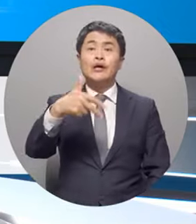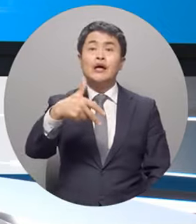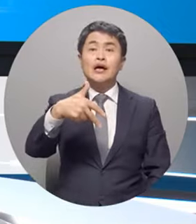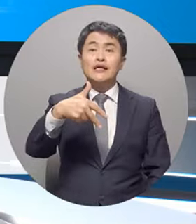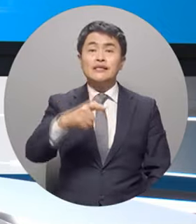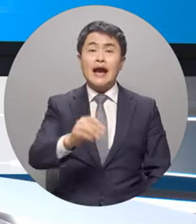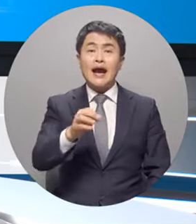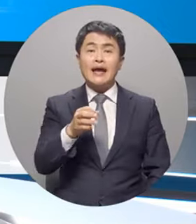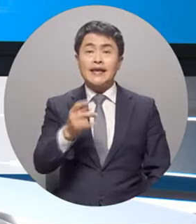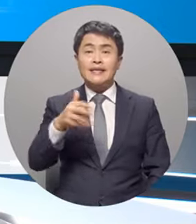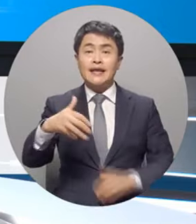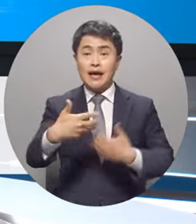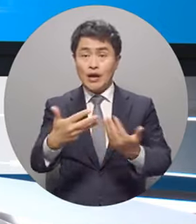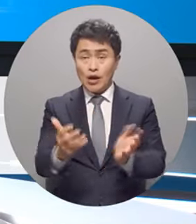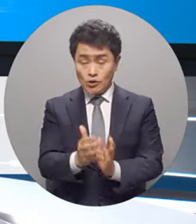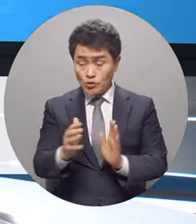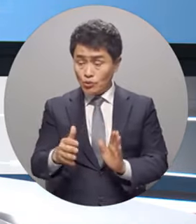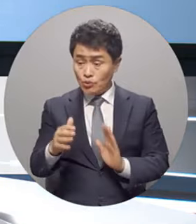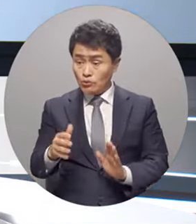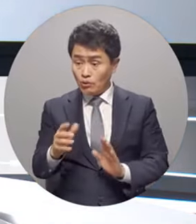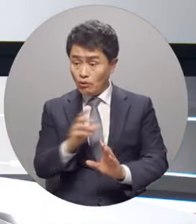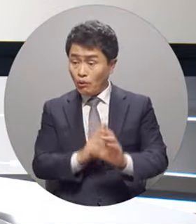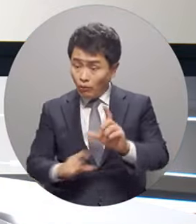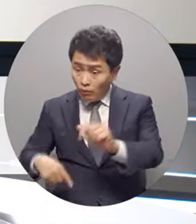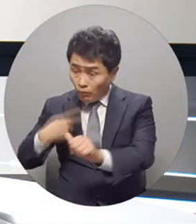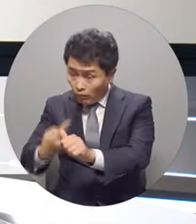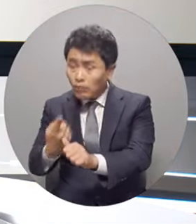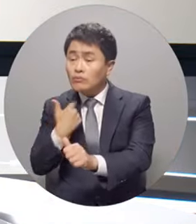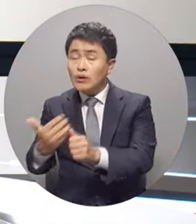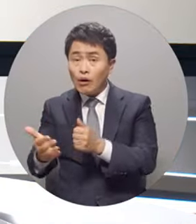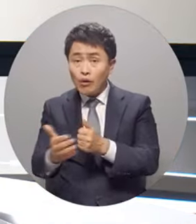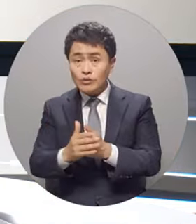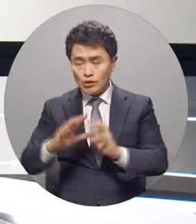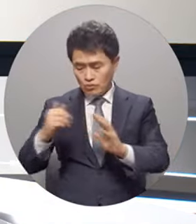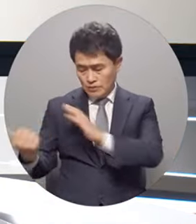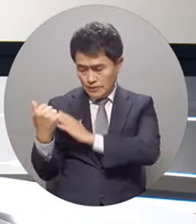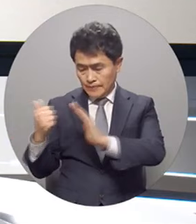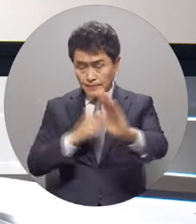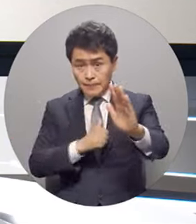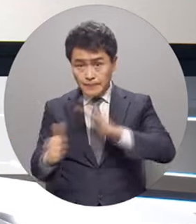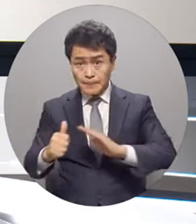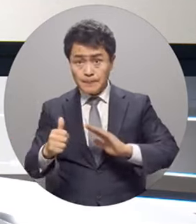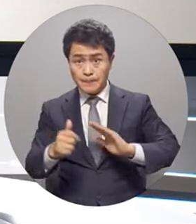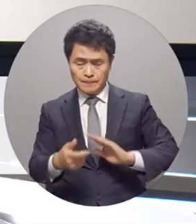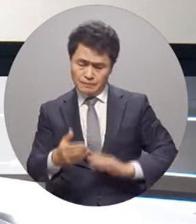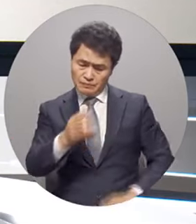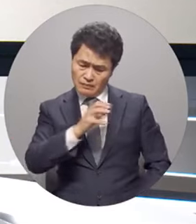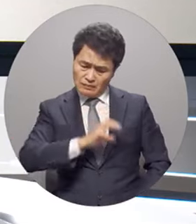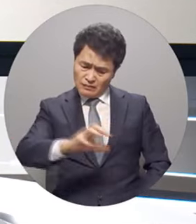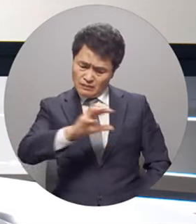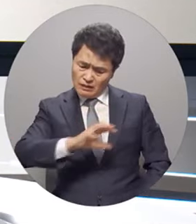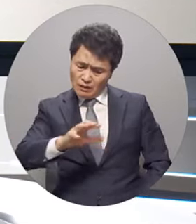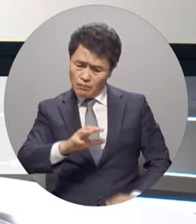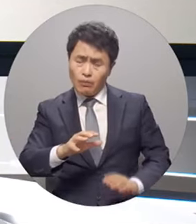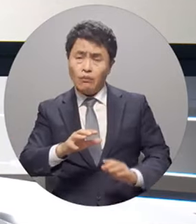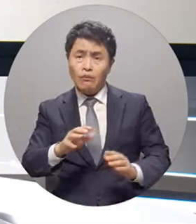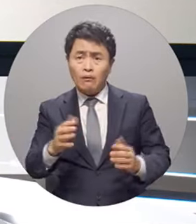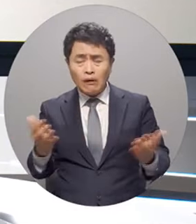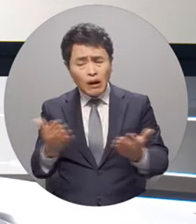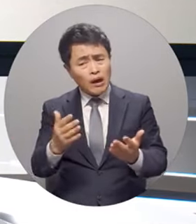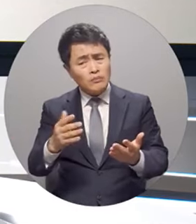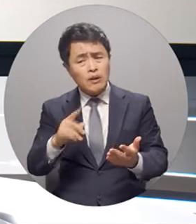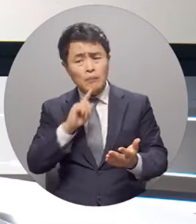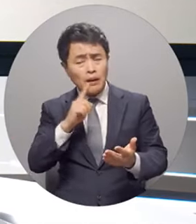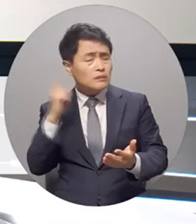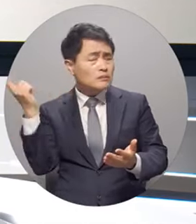고백하고 나섰고 이준석 위원은 국민의 임 대표 시절에 댓글 작업을 암시하는 얘기를들은 적이 있다고